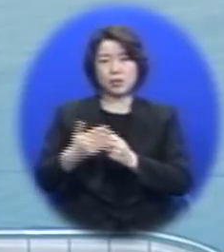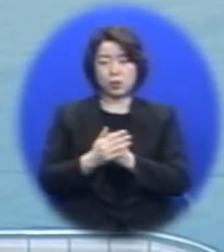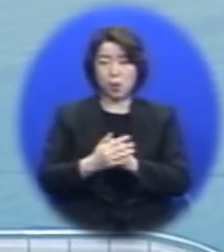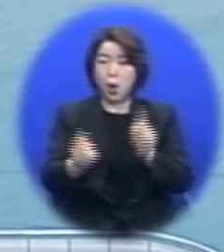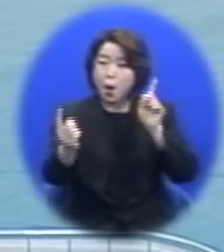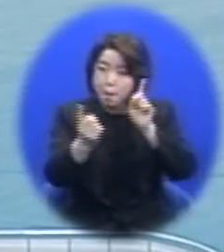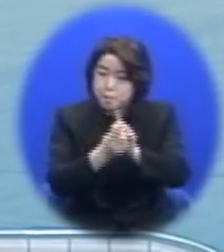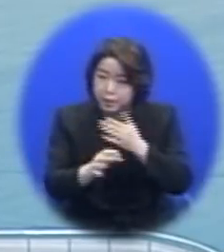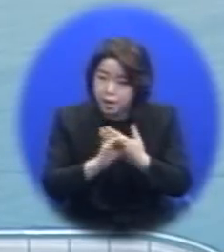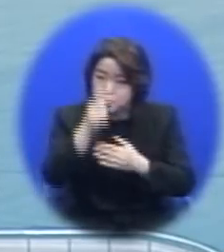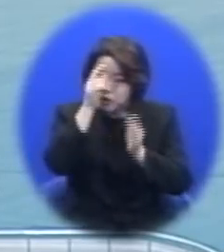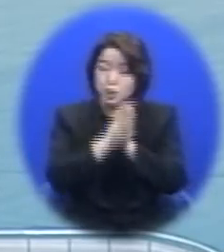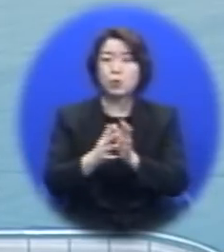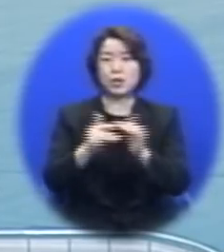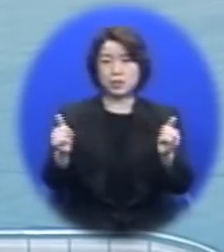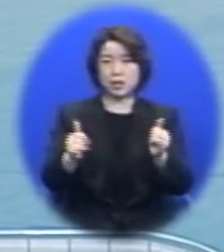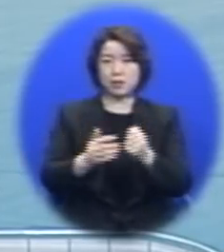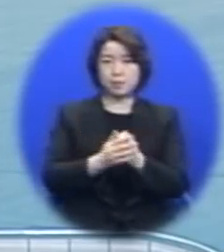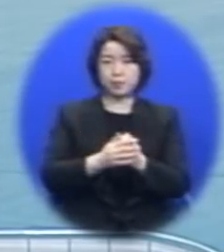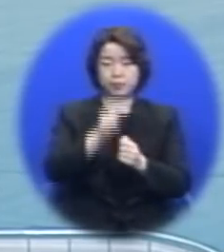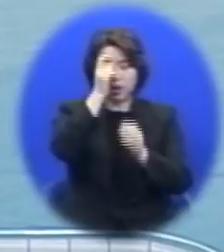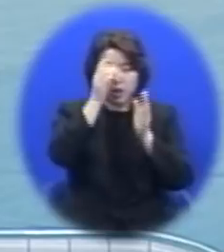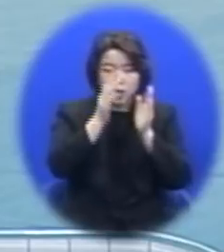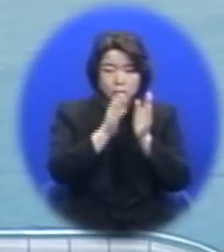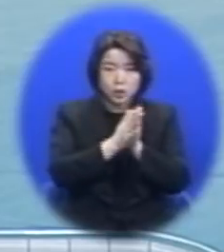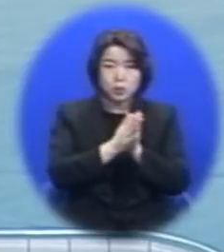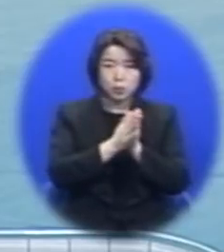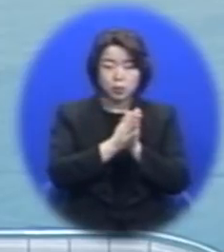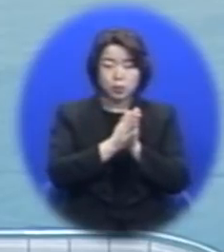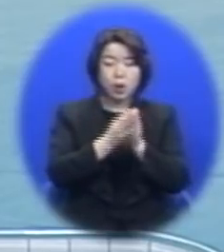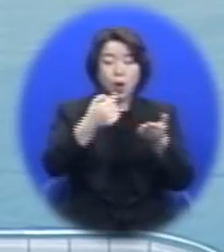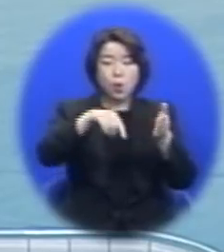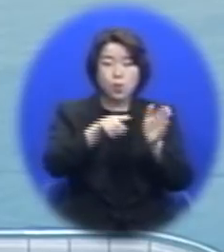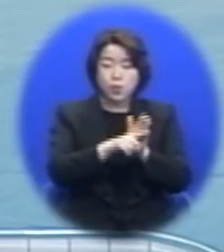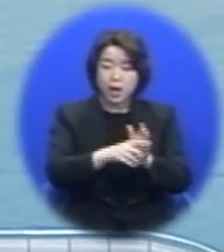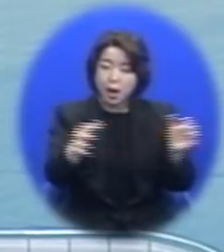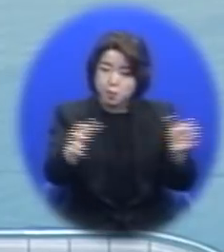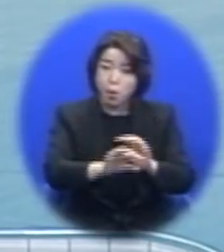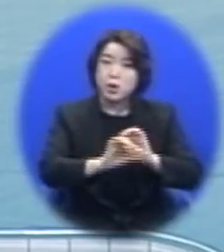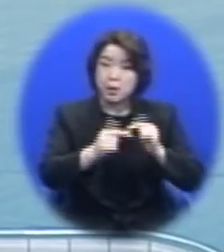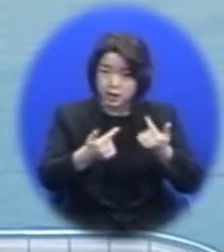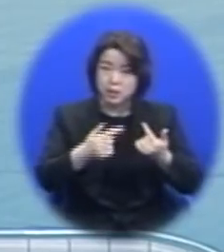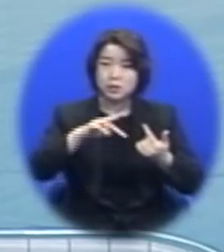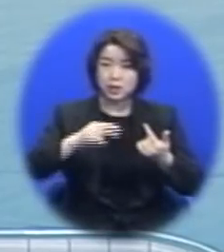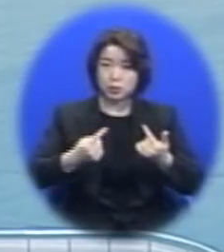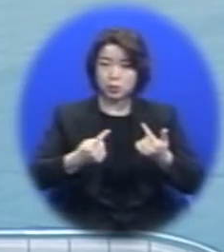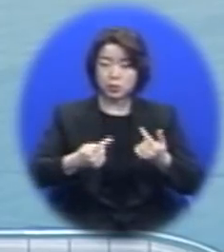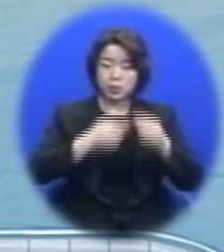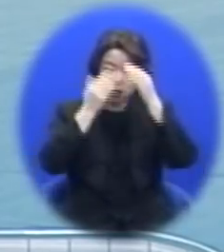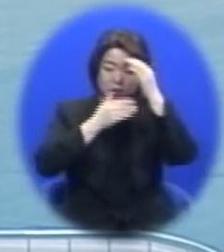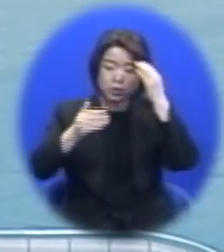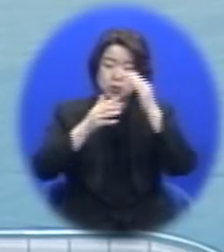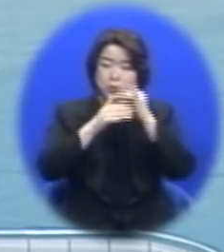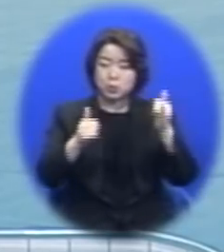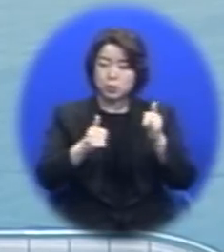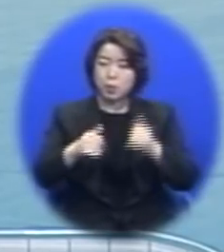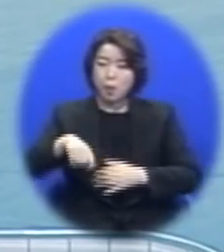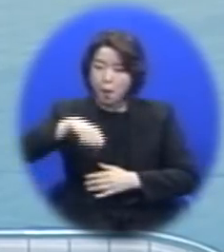사람. 기도하려고 모인 게 아닌 모임이라도 성도들끼리 모였다면 밥만 먹고 끝나면 안